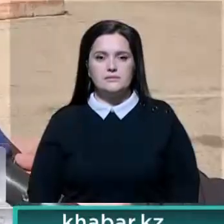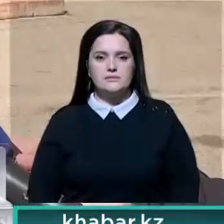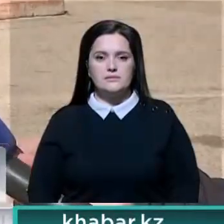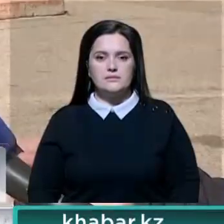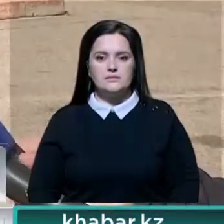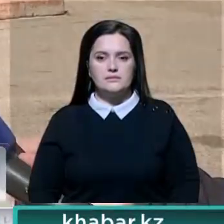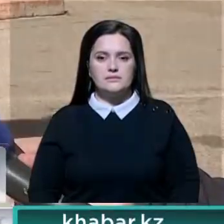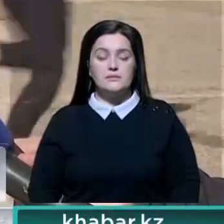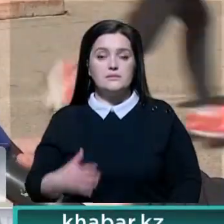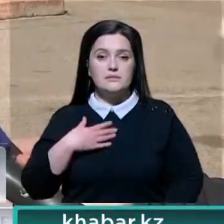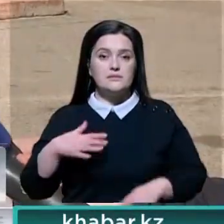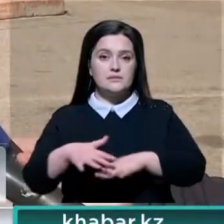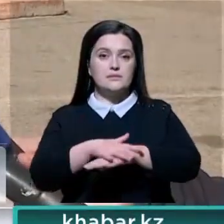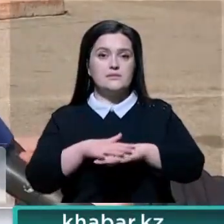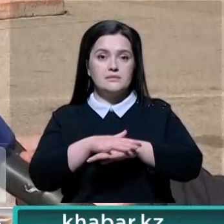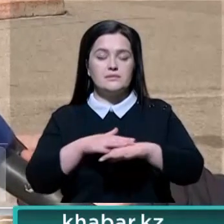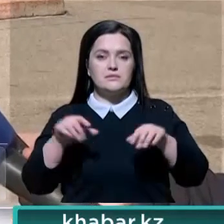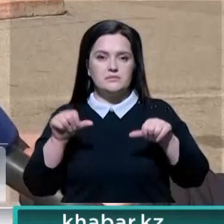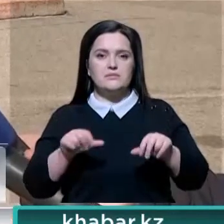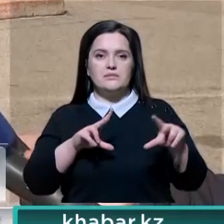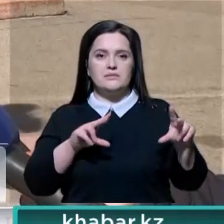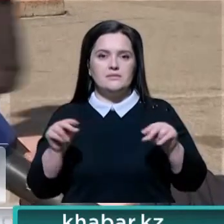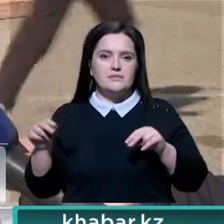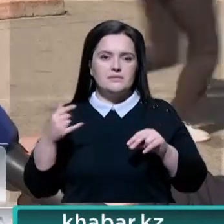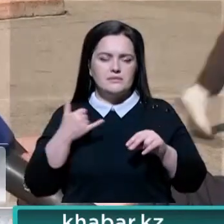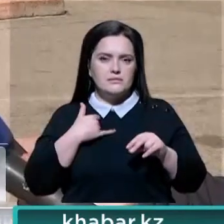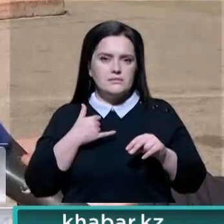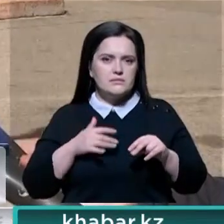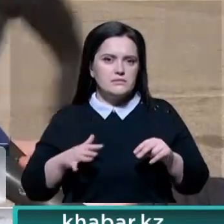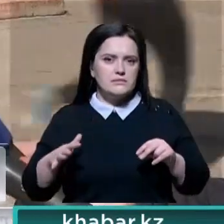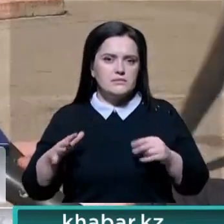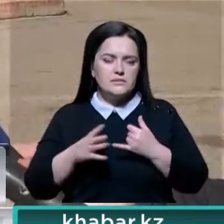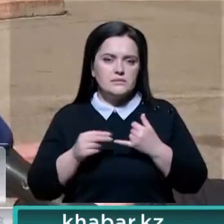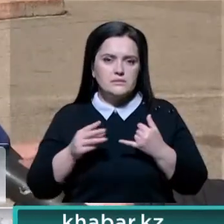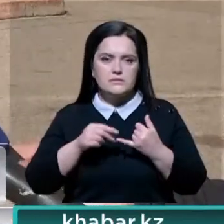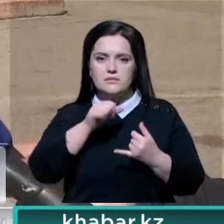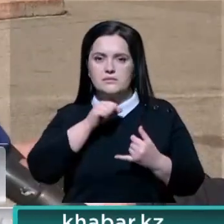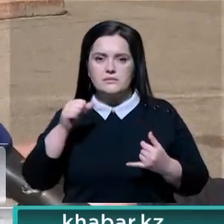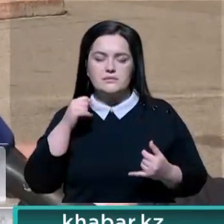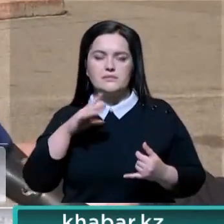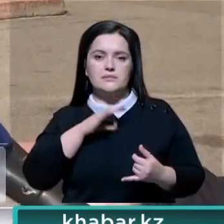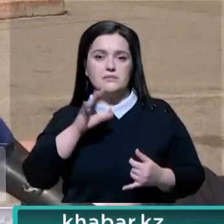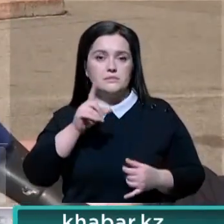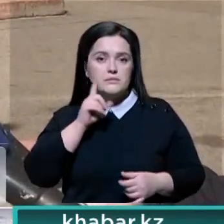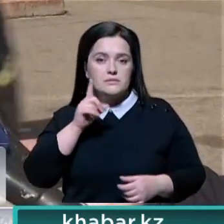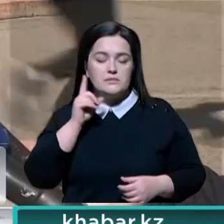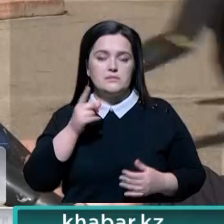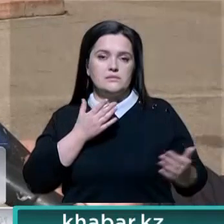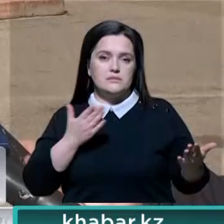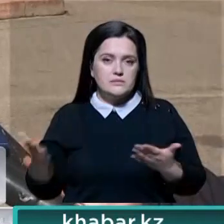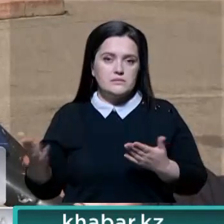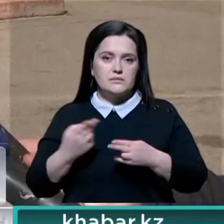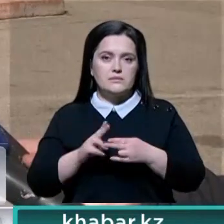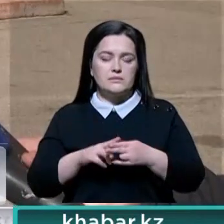избиратель. Наш народ имеет полное право быть счастливым. У нас огромная территория, ее надо осваивать. И это предстоит сделать молодежи. Наше будущее